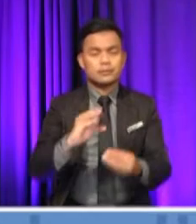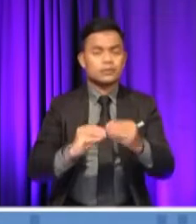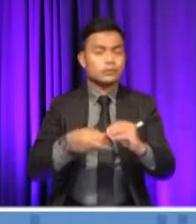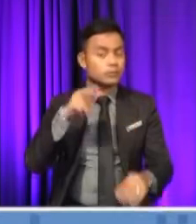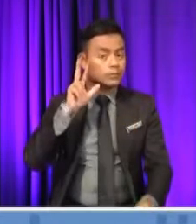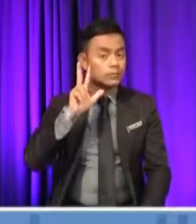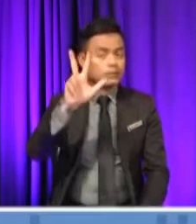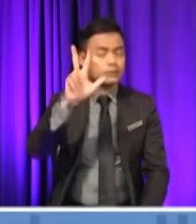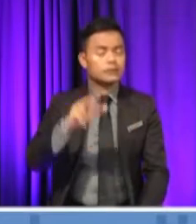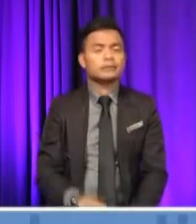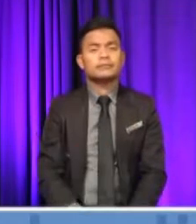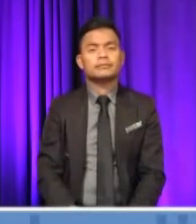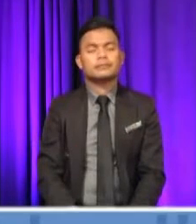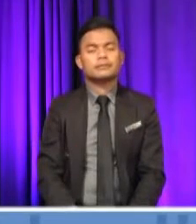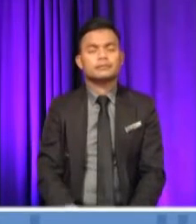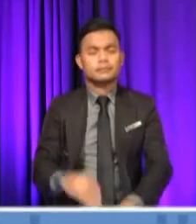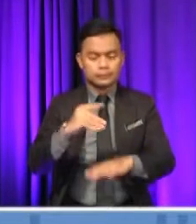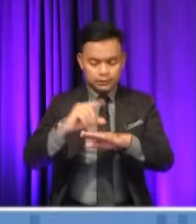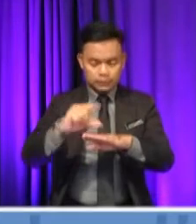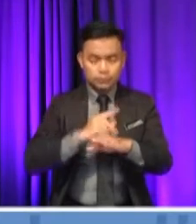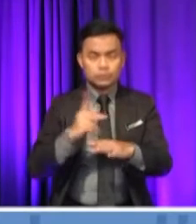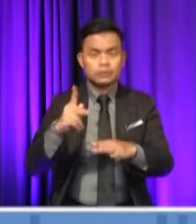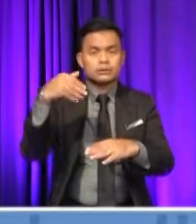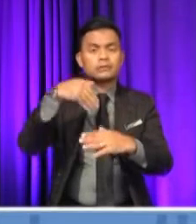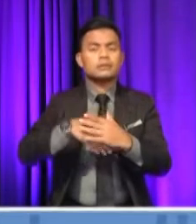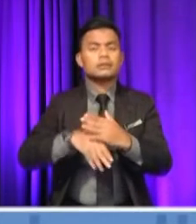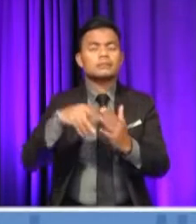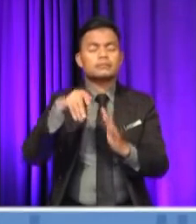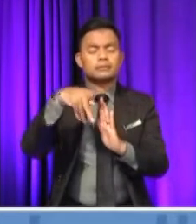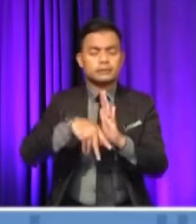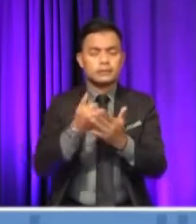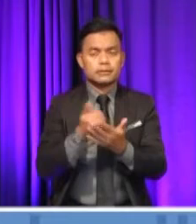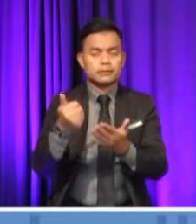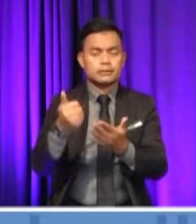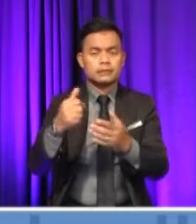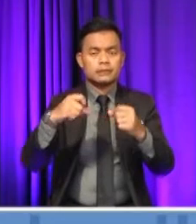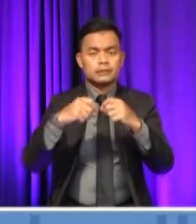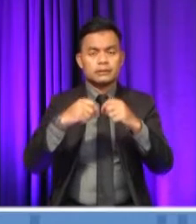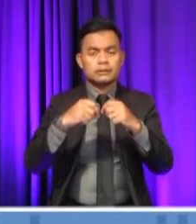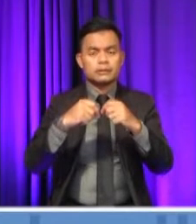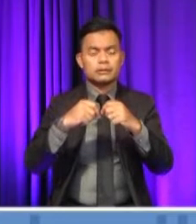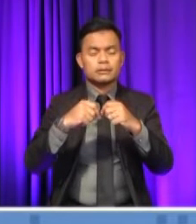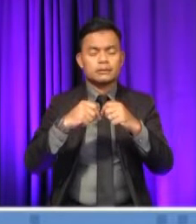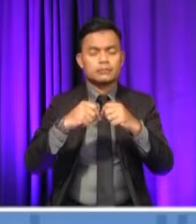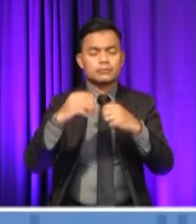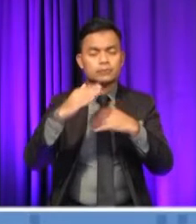ketiga, digunakan di dalam peralatan elektrik mudah alik atau di dalam alatan